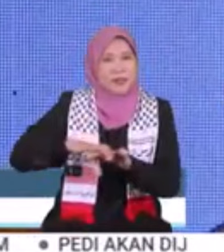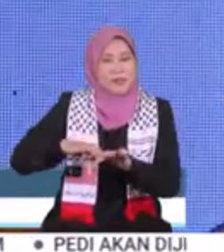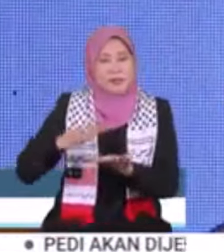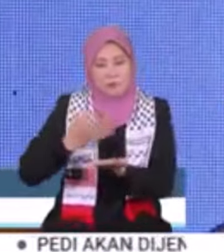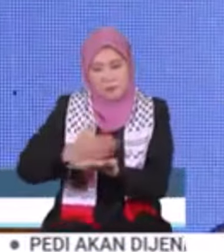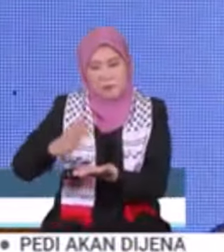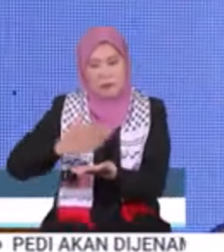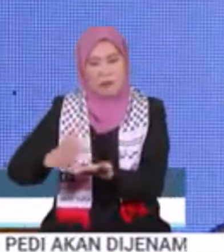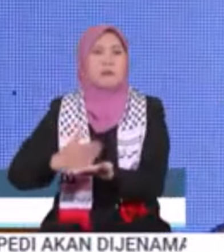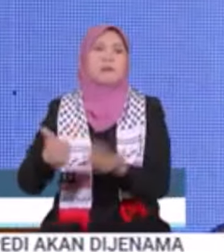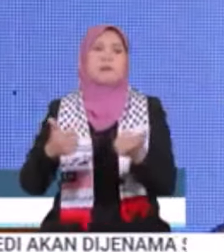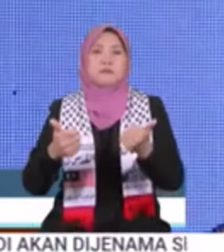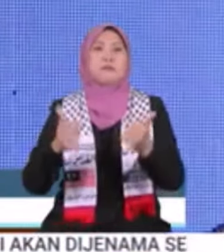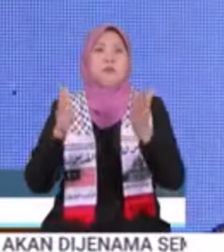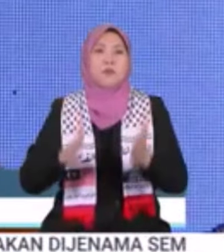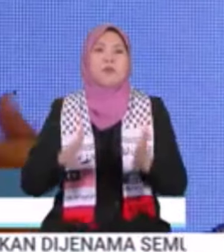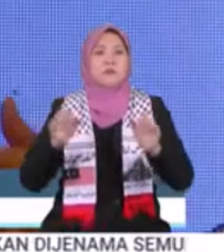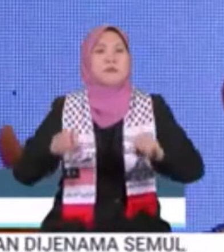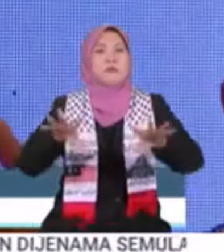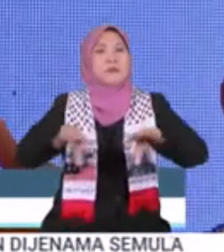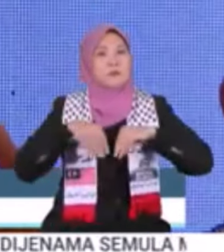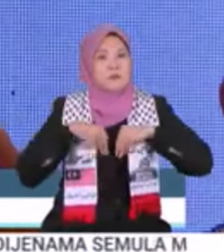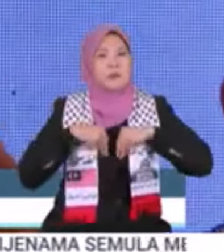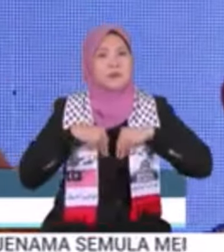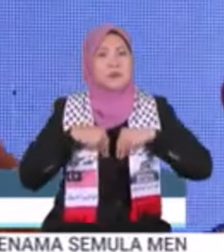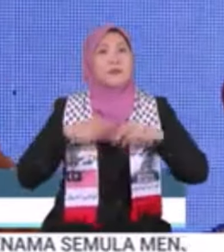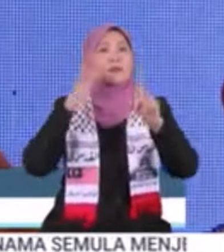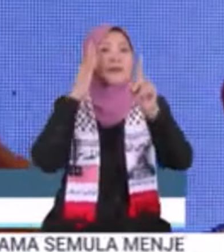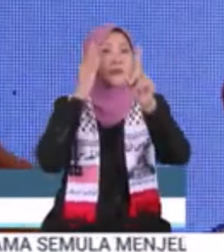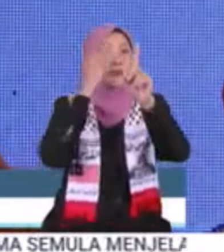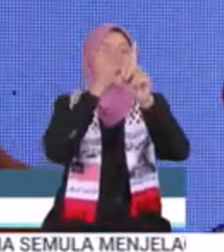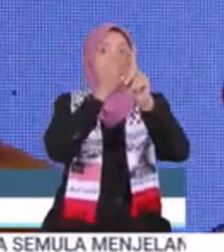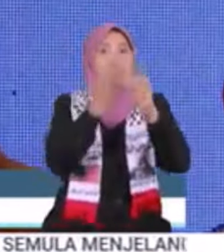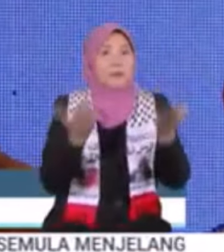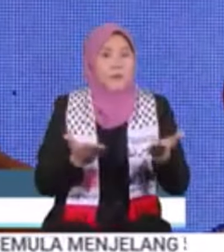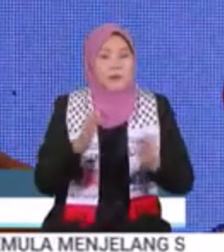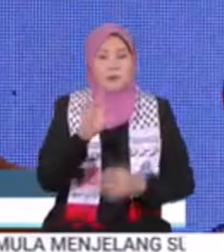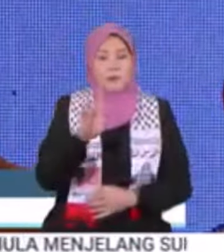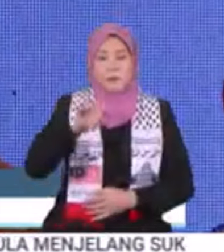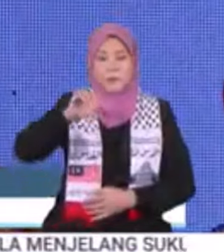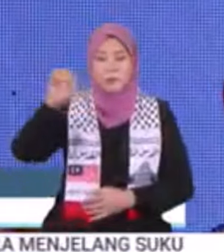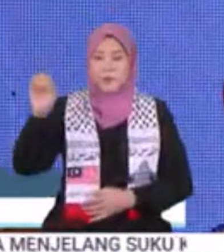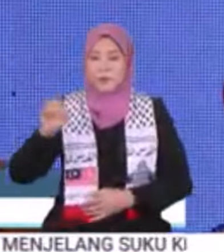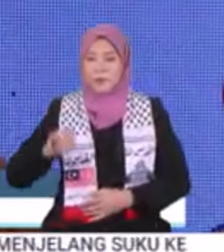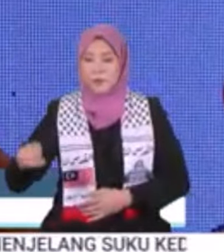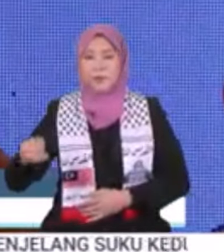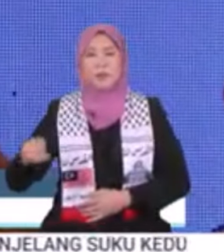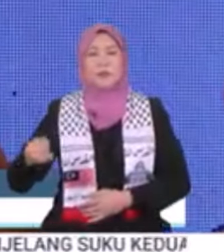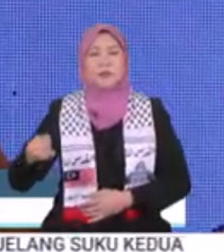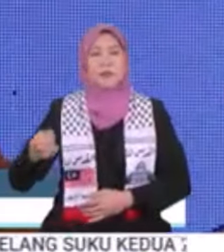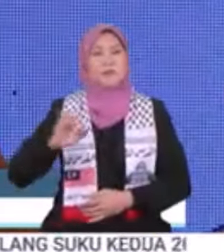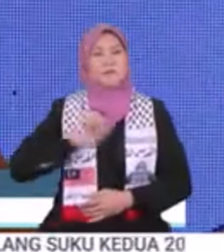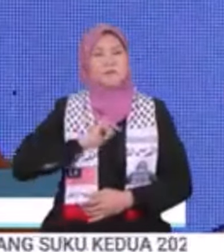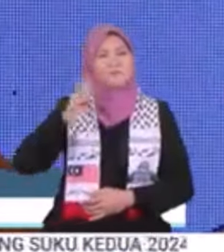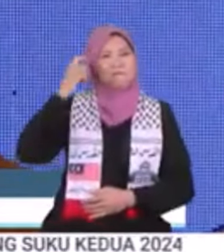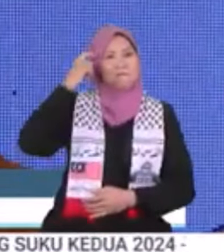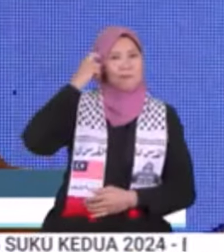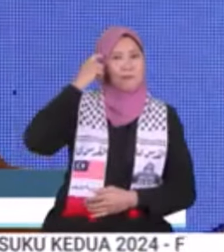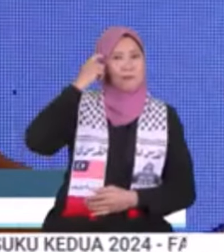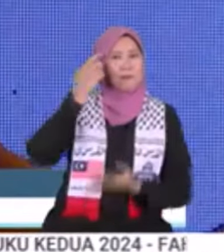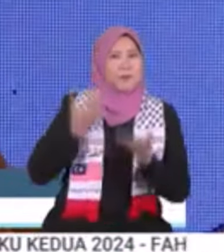boleh diterima oleh orang ramai dan kita targetkan daripada 80% tadi saya rasa